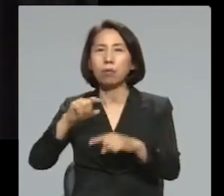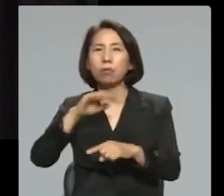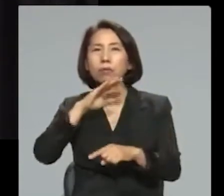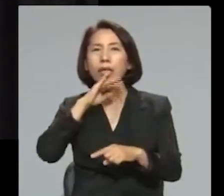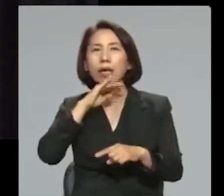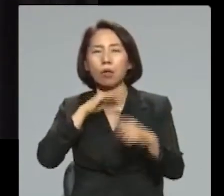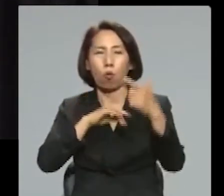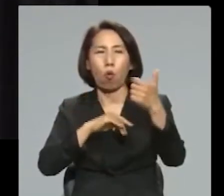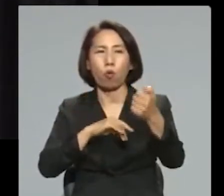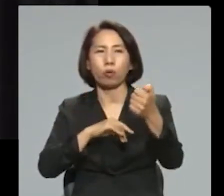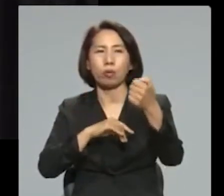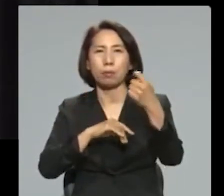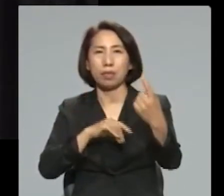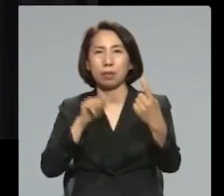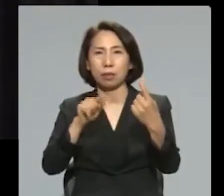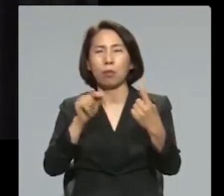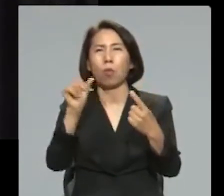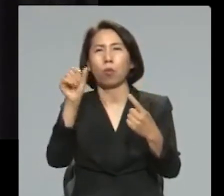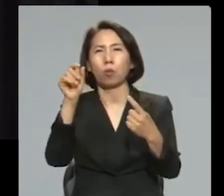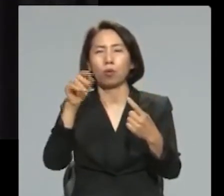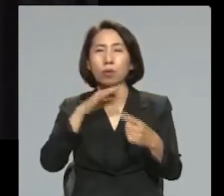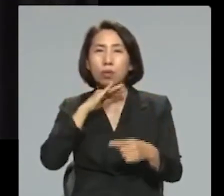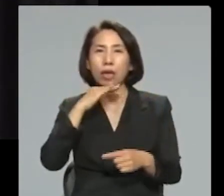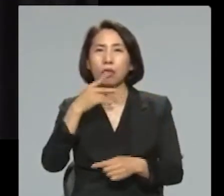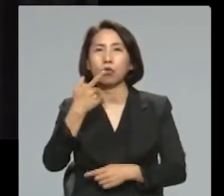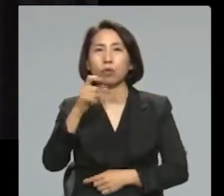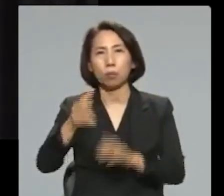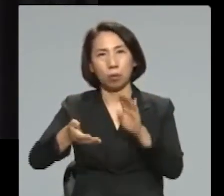51.5세고 65세 이상 고령 인구의 비율은